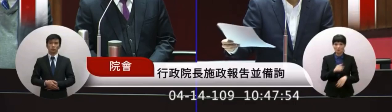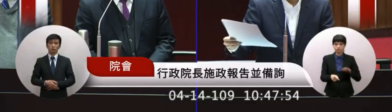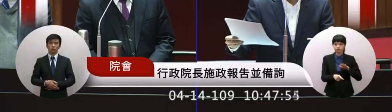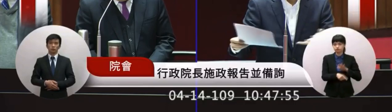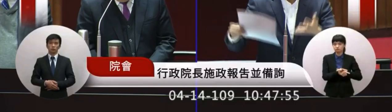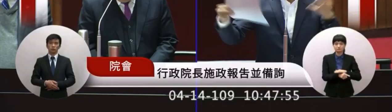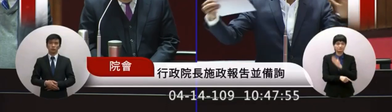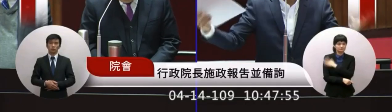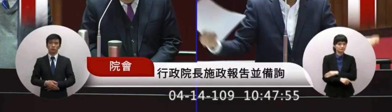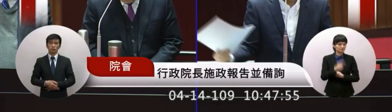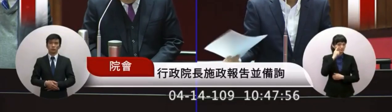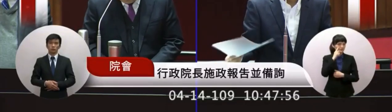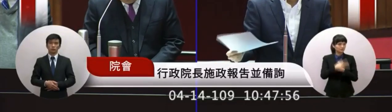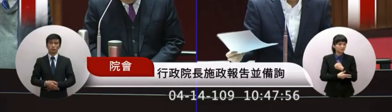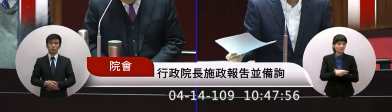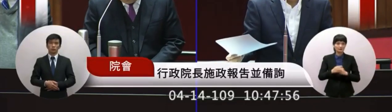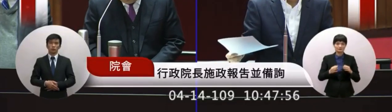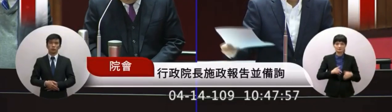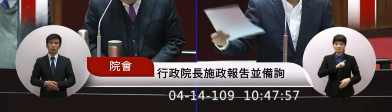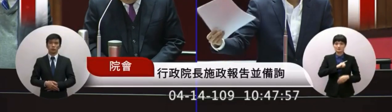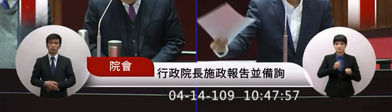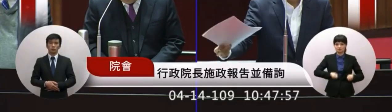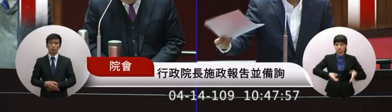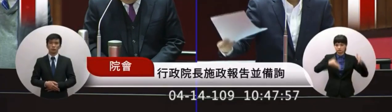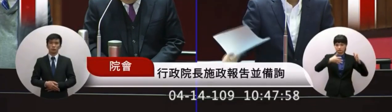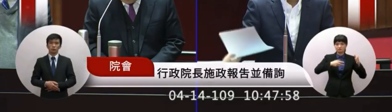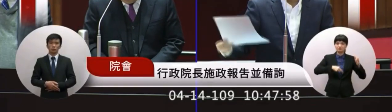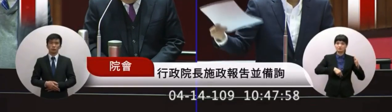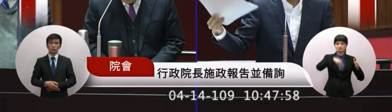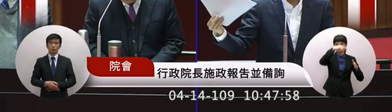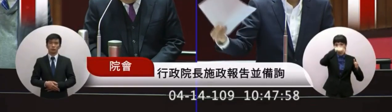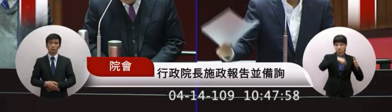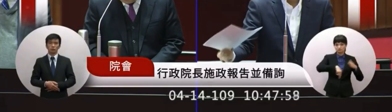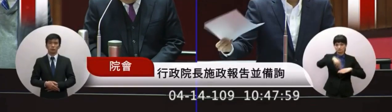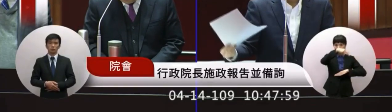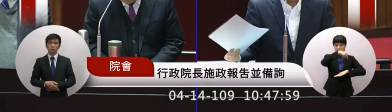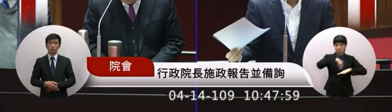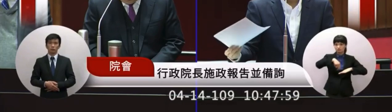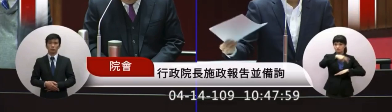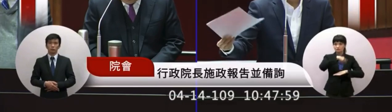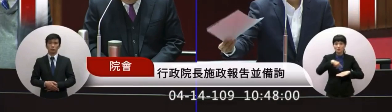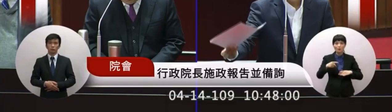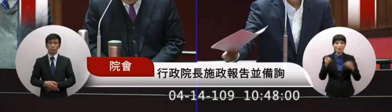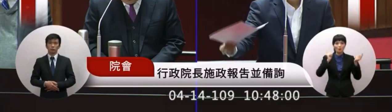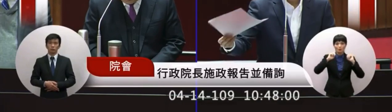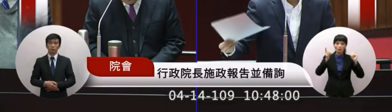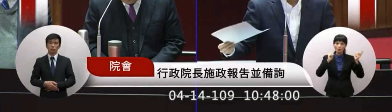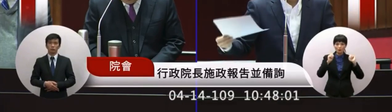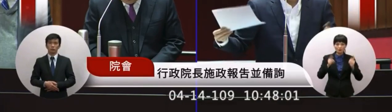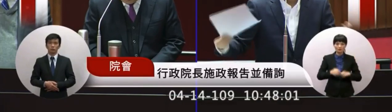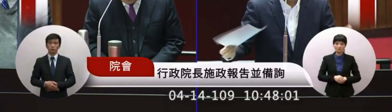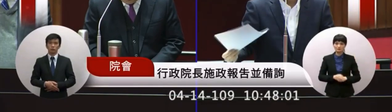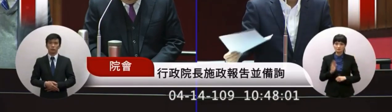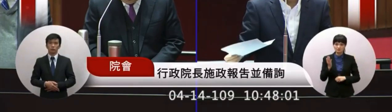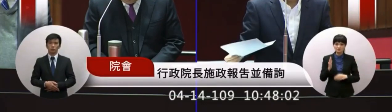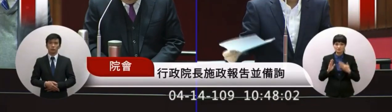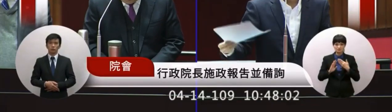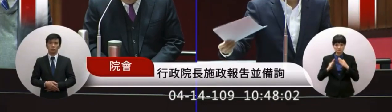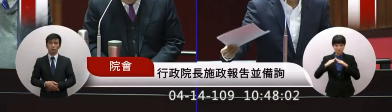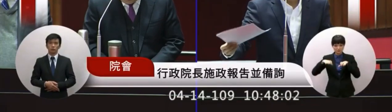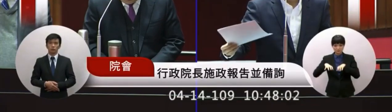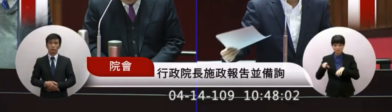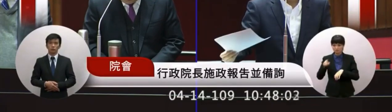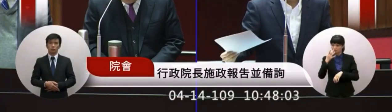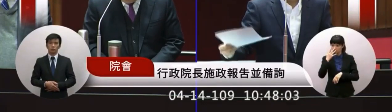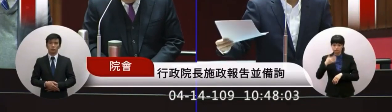发现他在自己的大楼里面跑来跑去，玩得很开心，到处串门子，但是我们的住户也不知道他